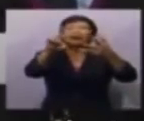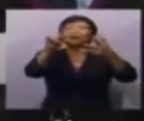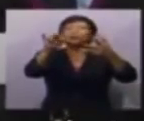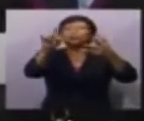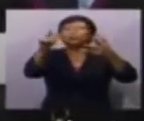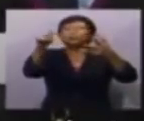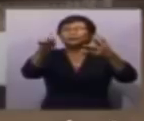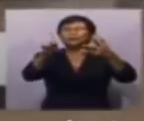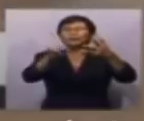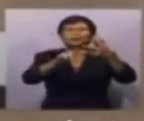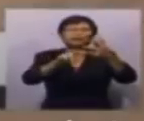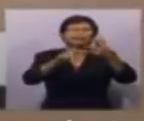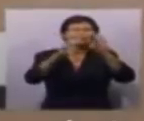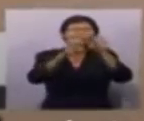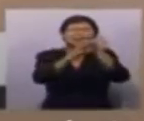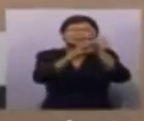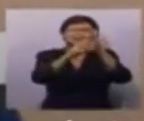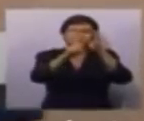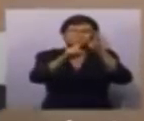PAS.